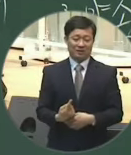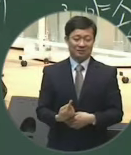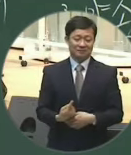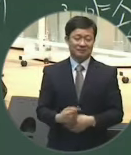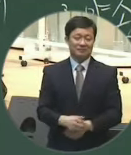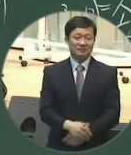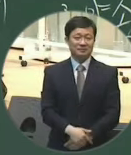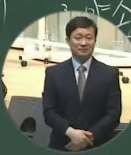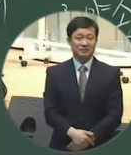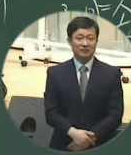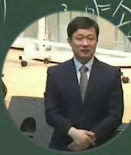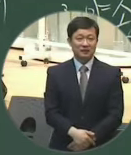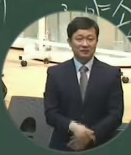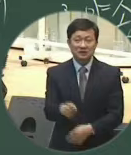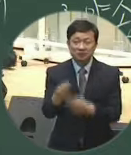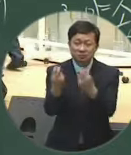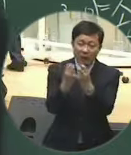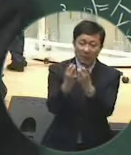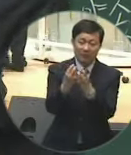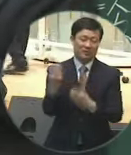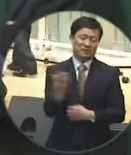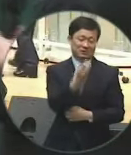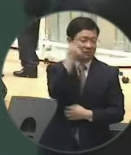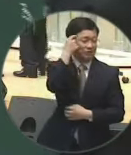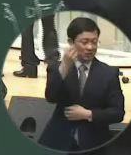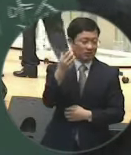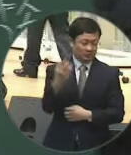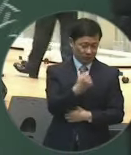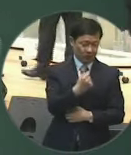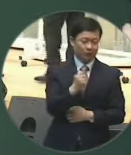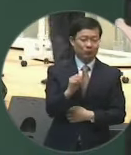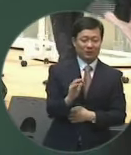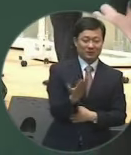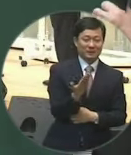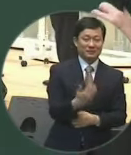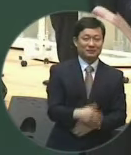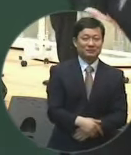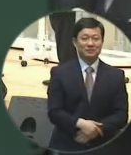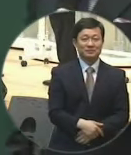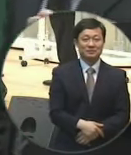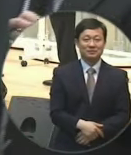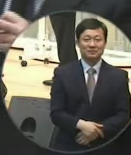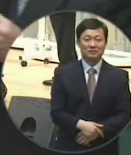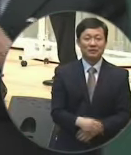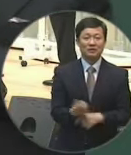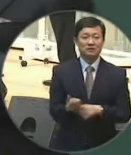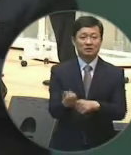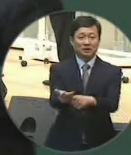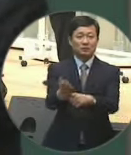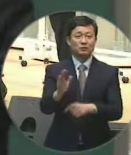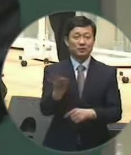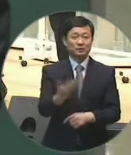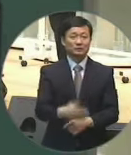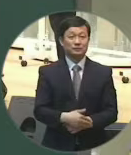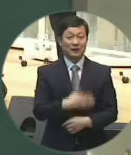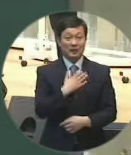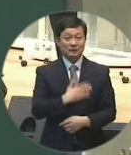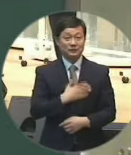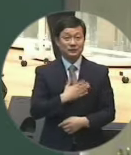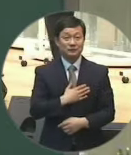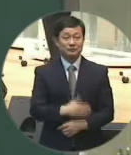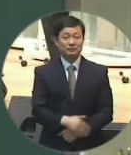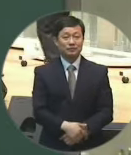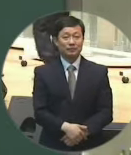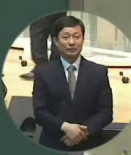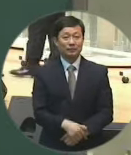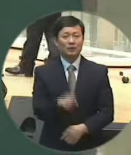그 방법은 성령입니다. And the method is the Holy Spirit. 전달해줘야 돼요. You have to relay this. 아시겠죠? Can you